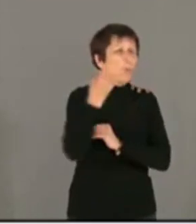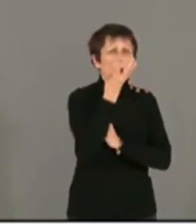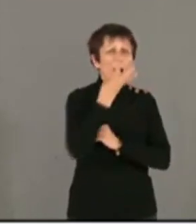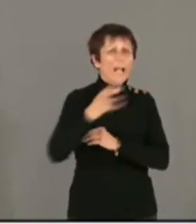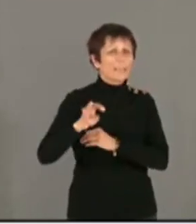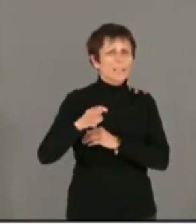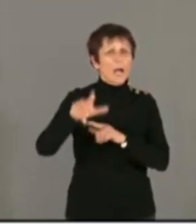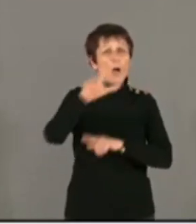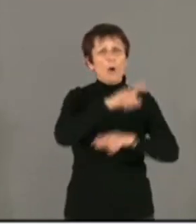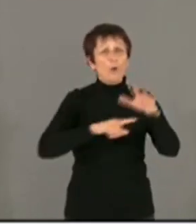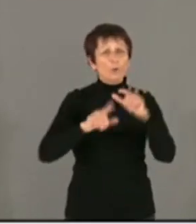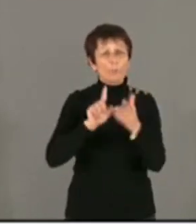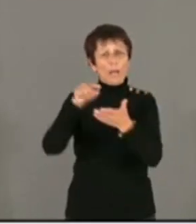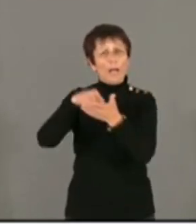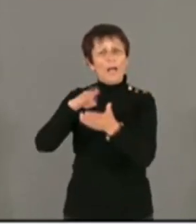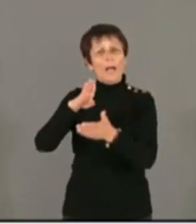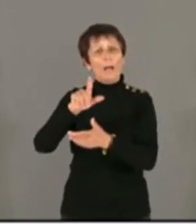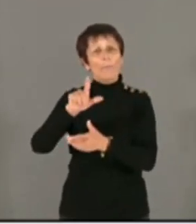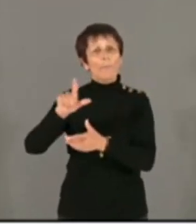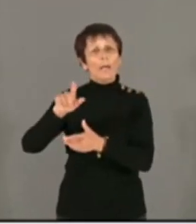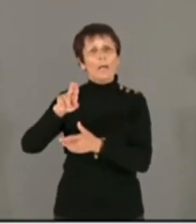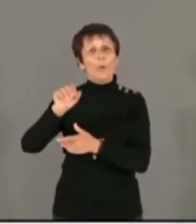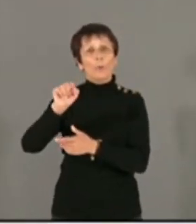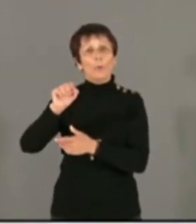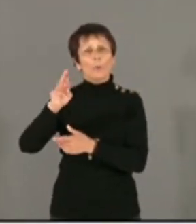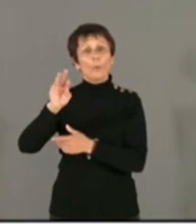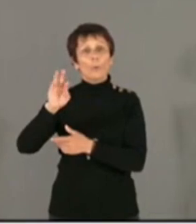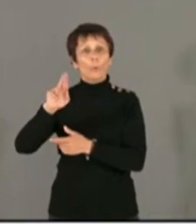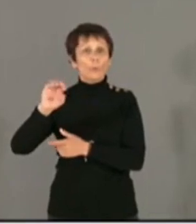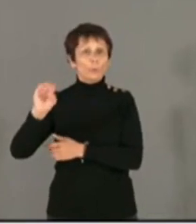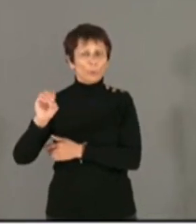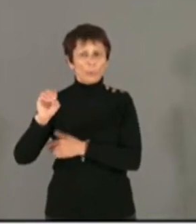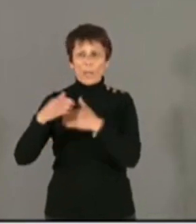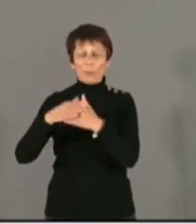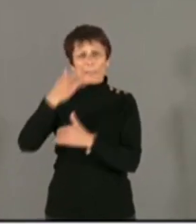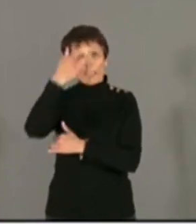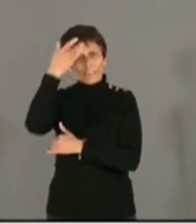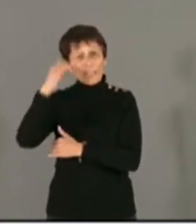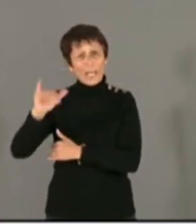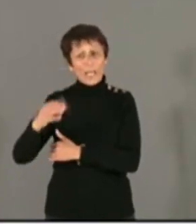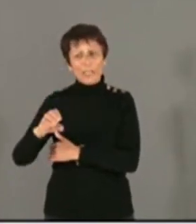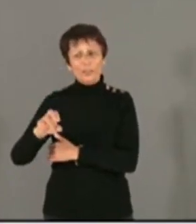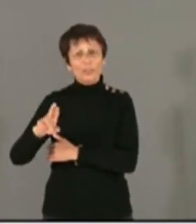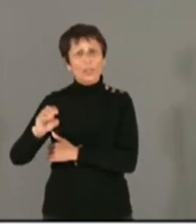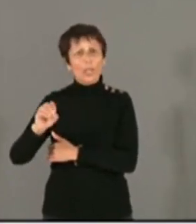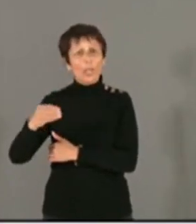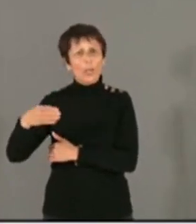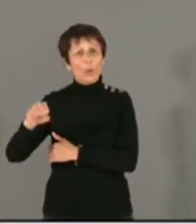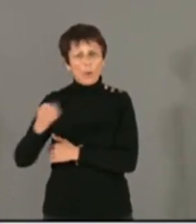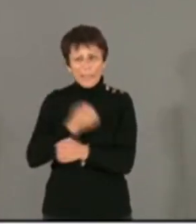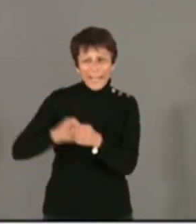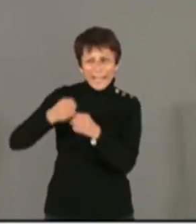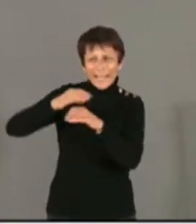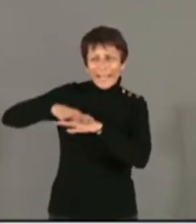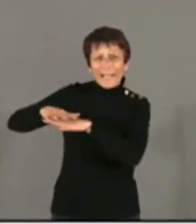qu'il y a du côté des balustres entre Saint-Jérôme et Saint-Mitre. Vous avez créé un